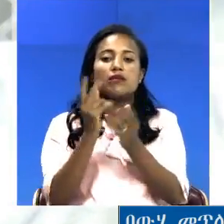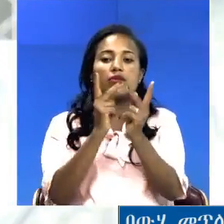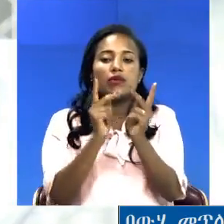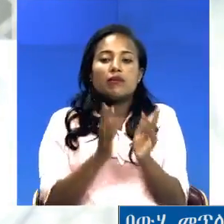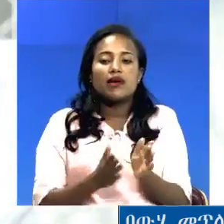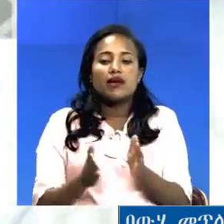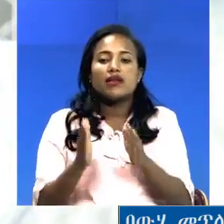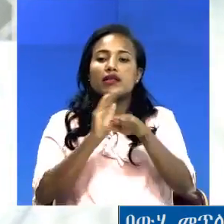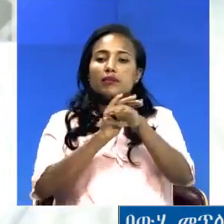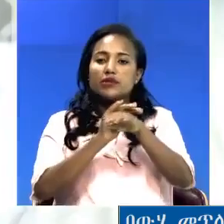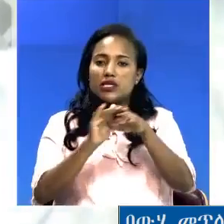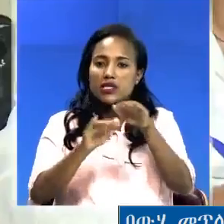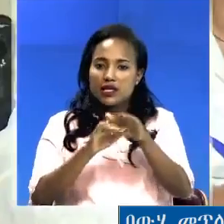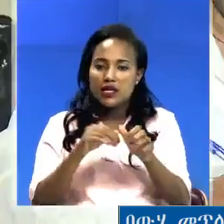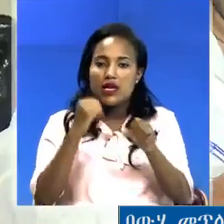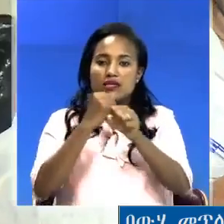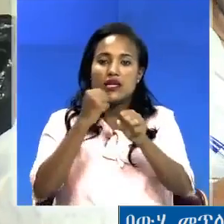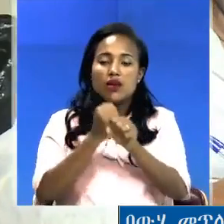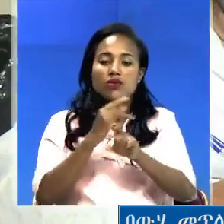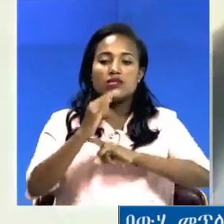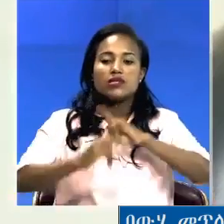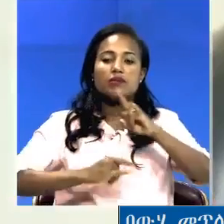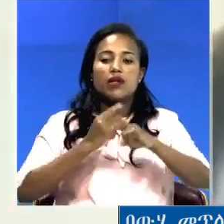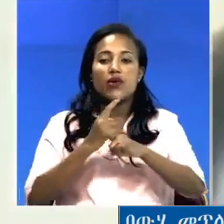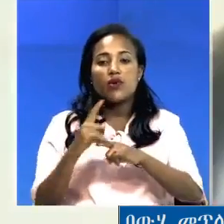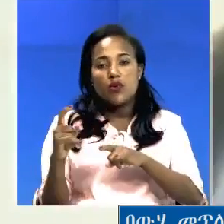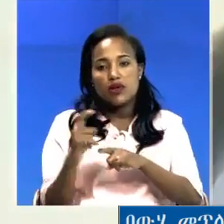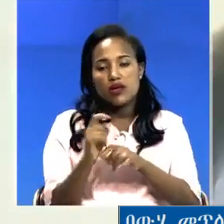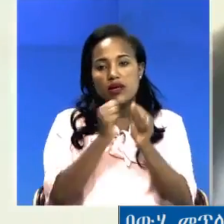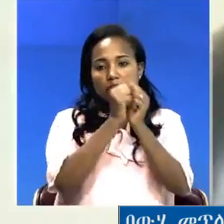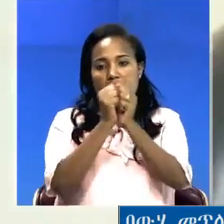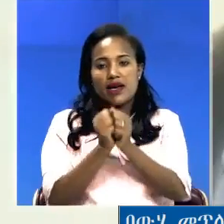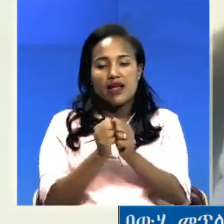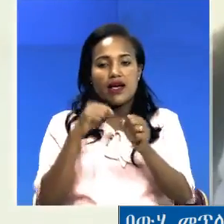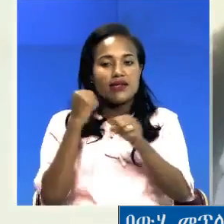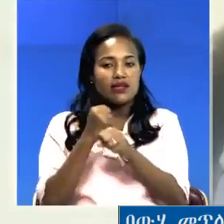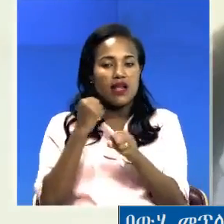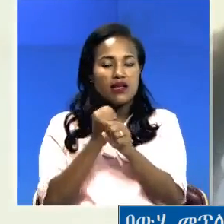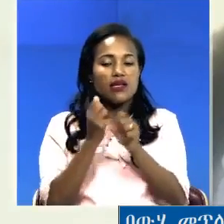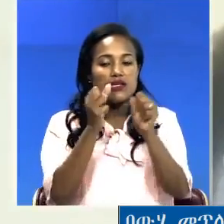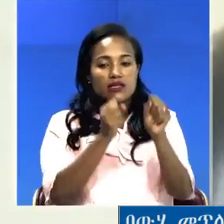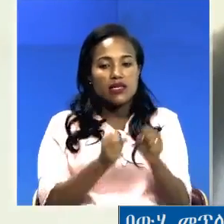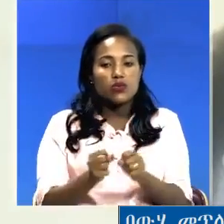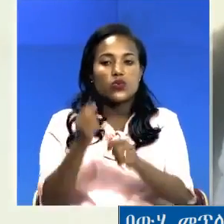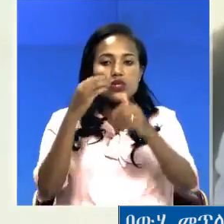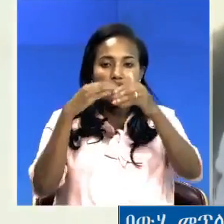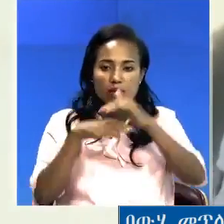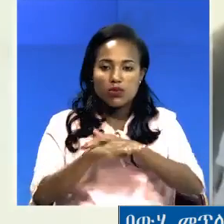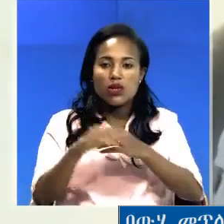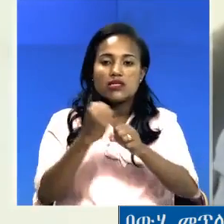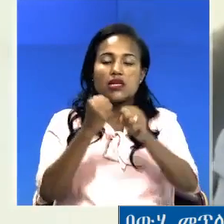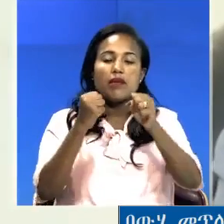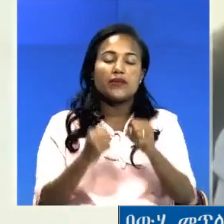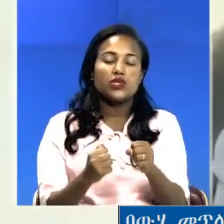የተመቻቸለት አሰራሩ ዘመናዊ የሆነ በጋራ ያሰራር ስልት ውስጥ ገብቶ ሊያሰራ የሚችል